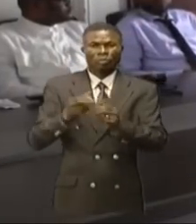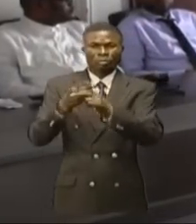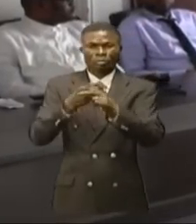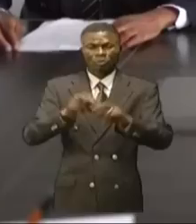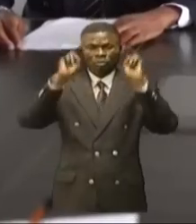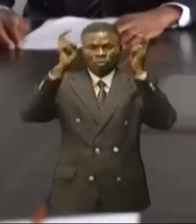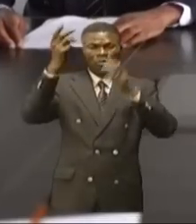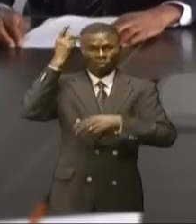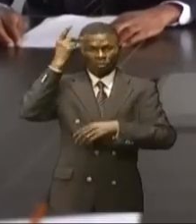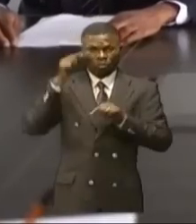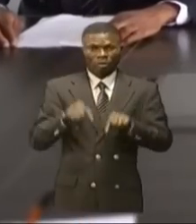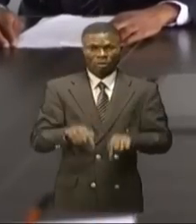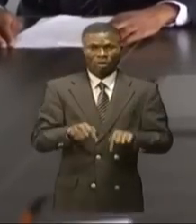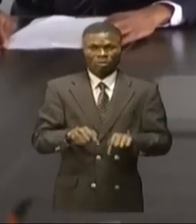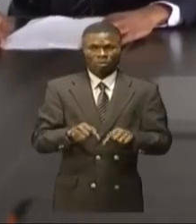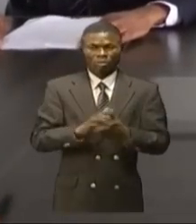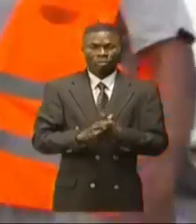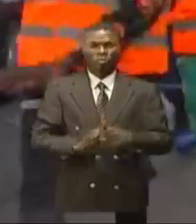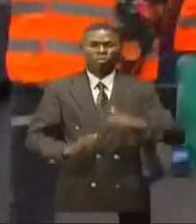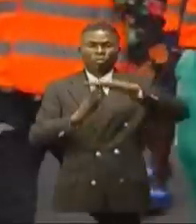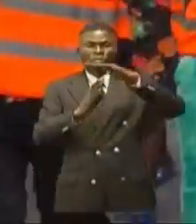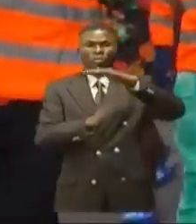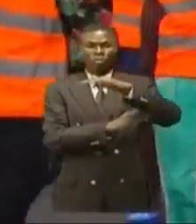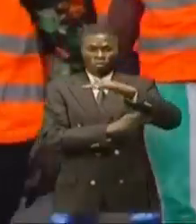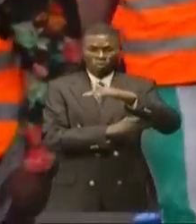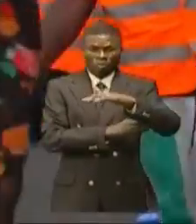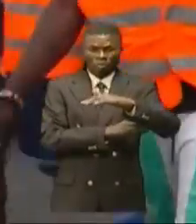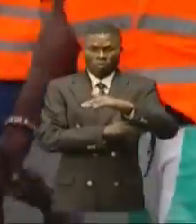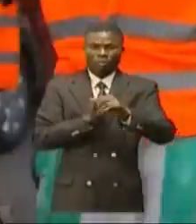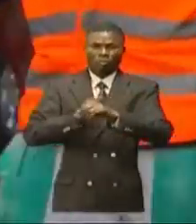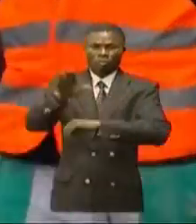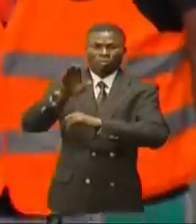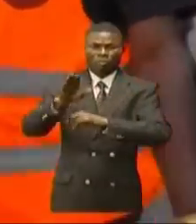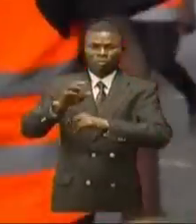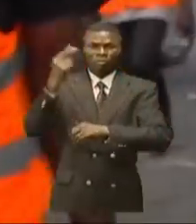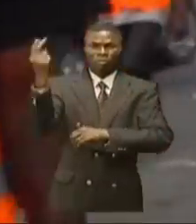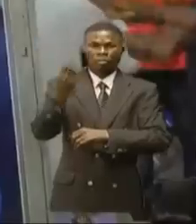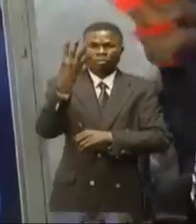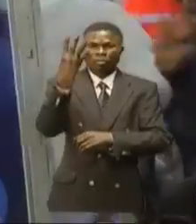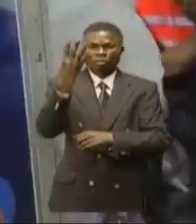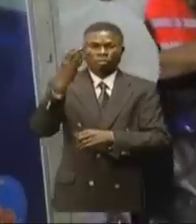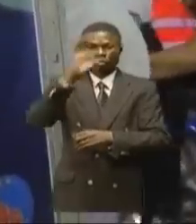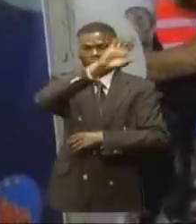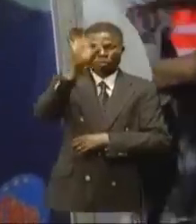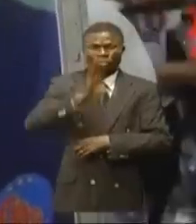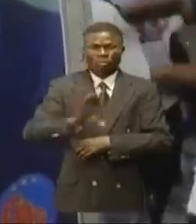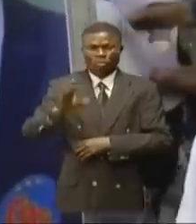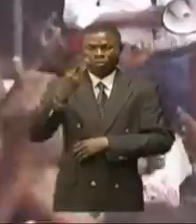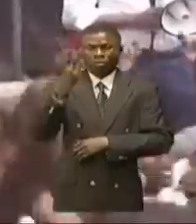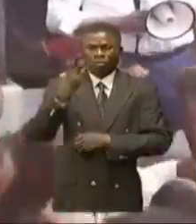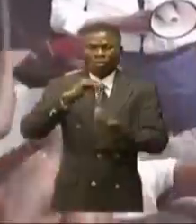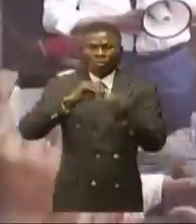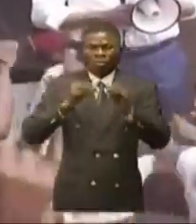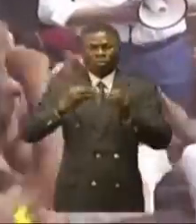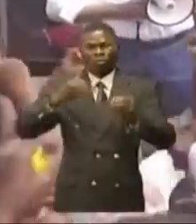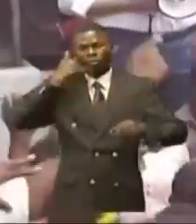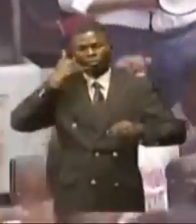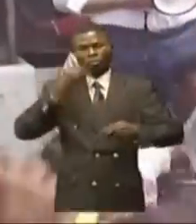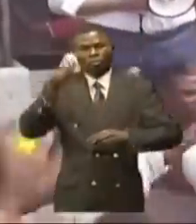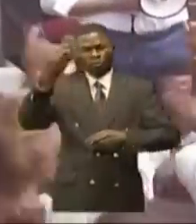la ville de Kinshasa. Les médiateurs sont lancés dans toutes les 24 communes et deux numéros de contact ont été